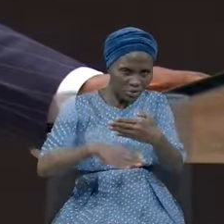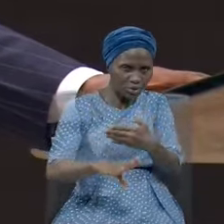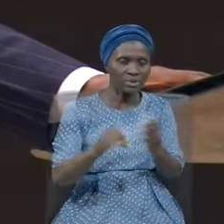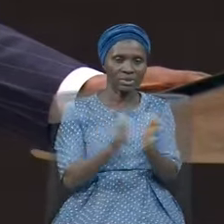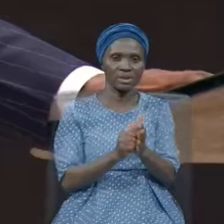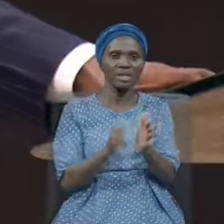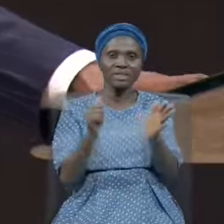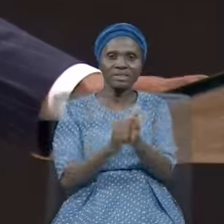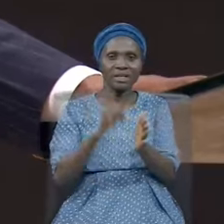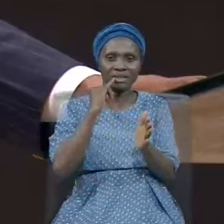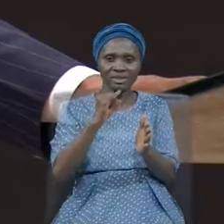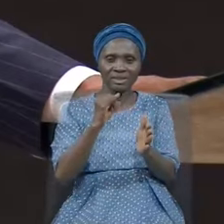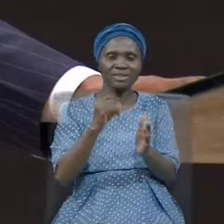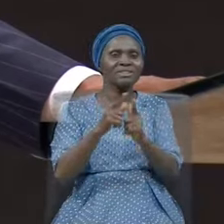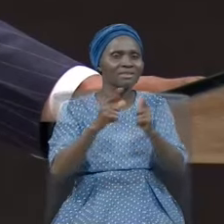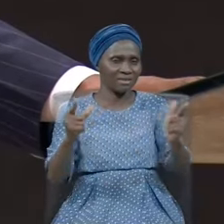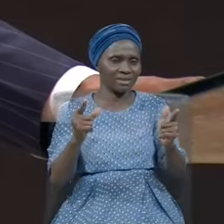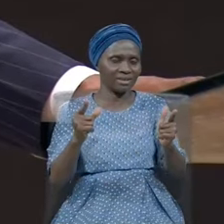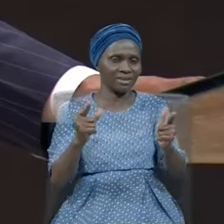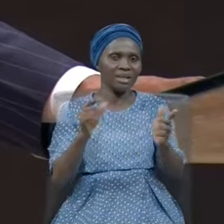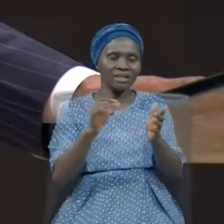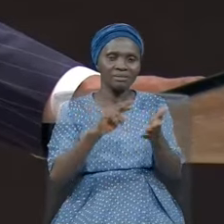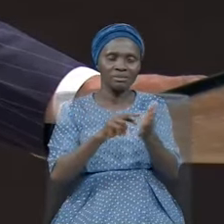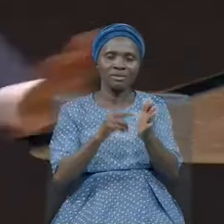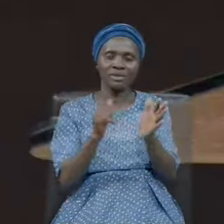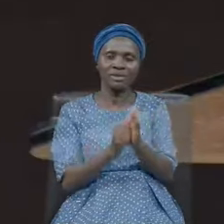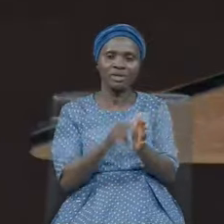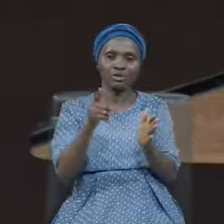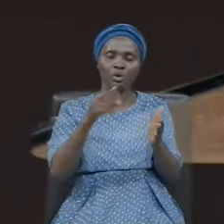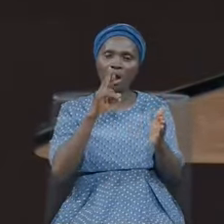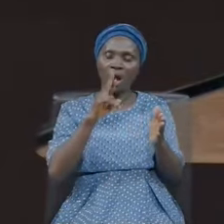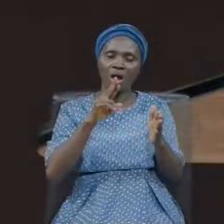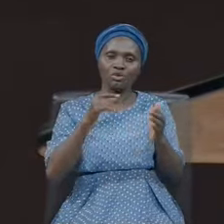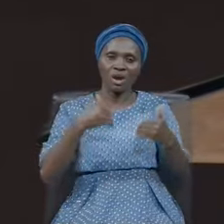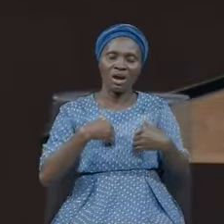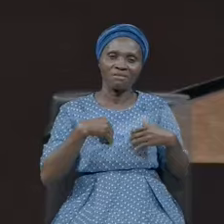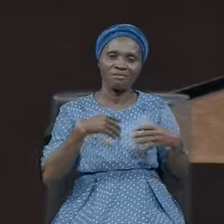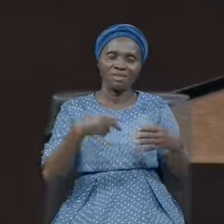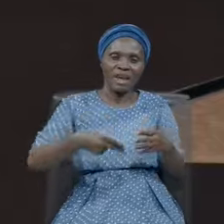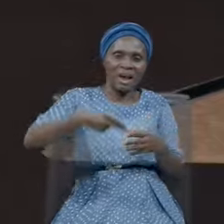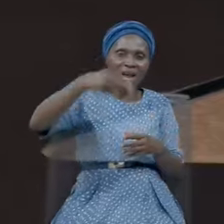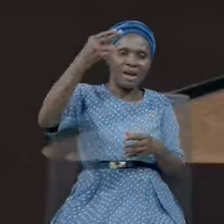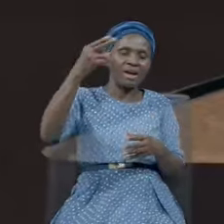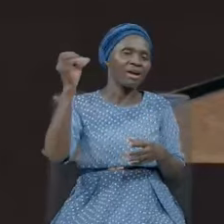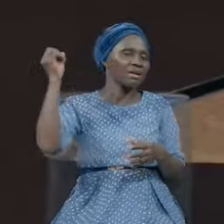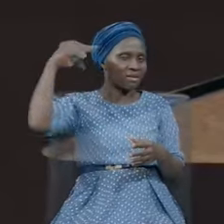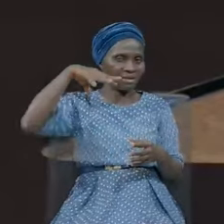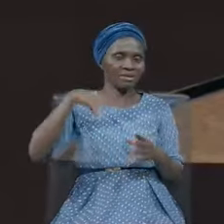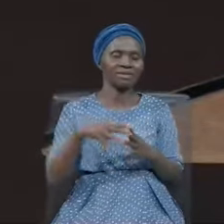la grâce, c'est la grâce. La grâce transcendante. Lorsque vous entendez parler de l'endurance,